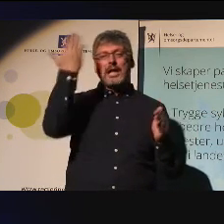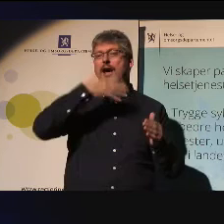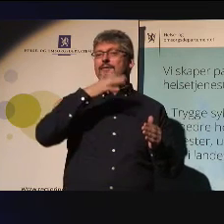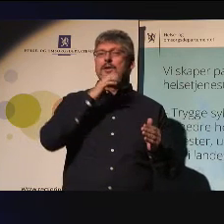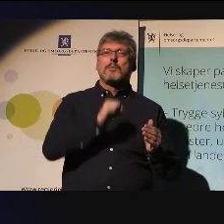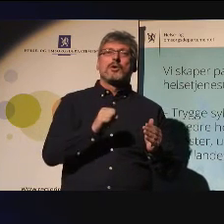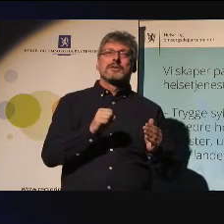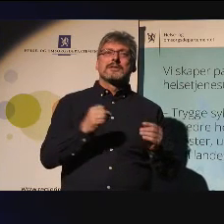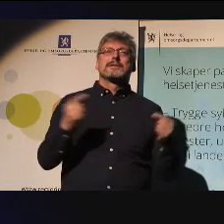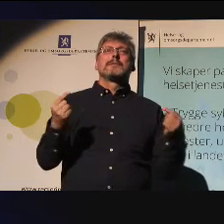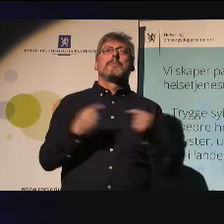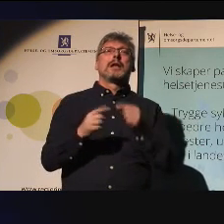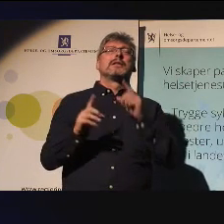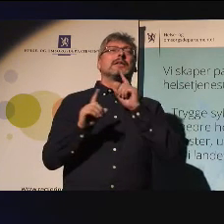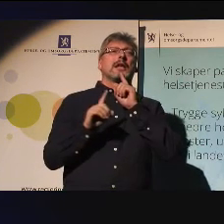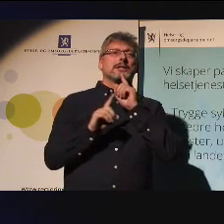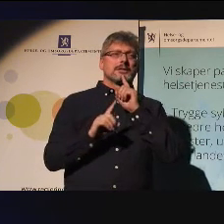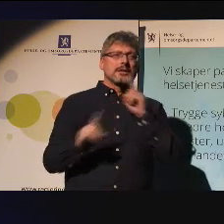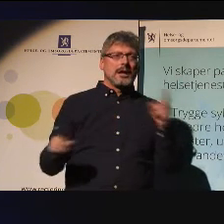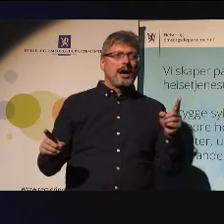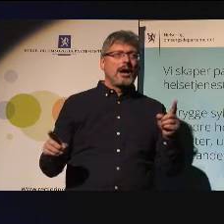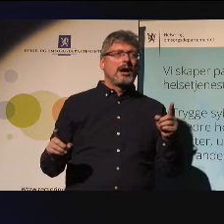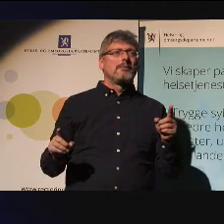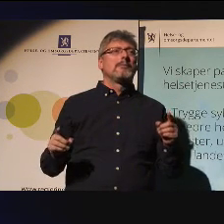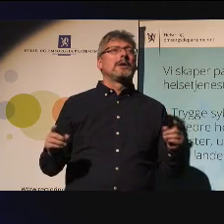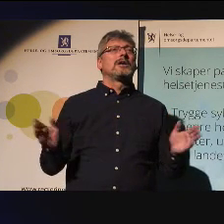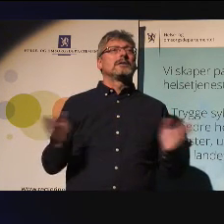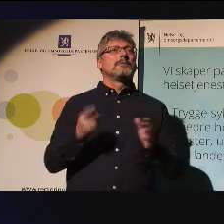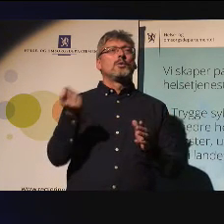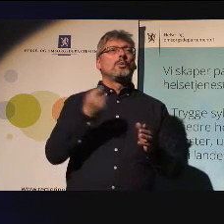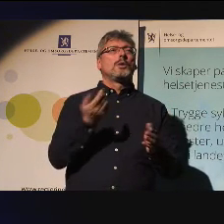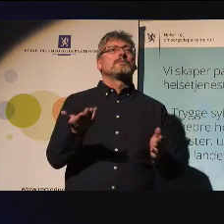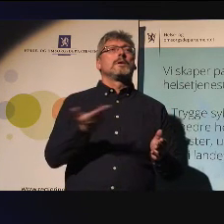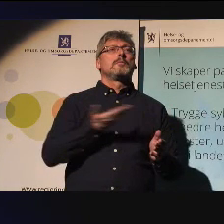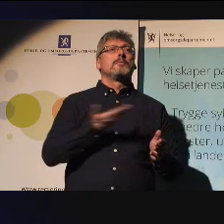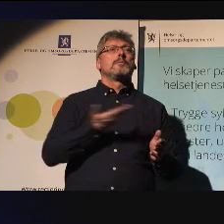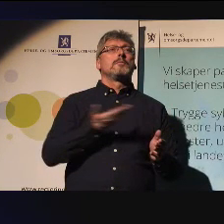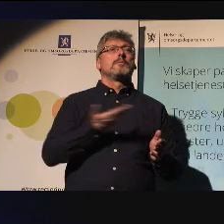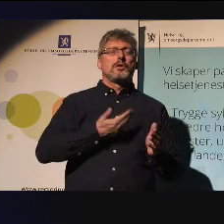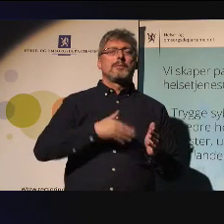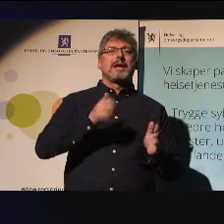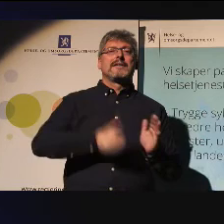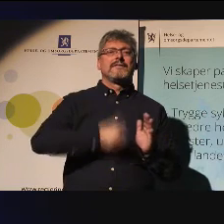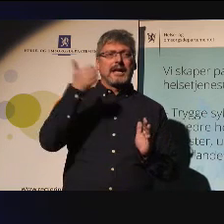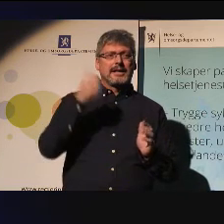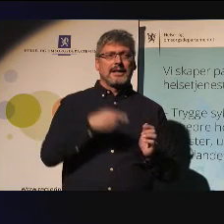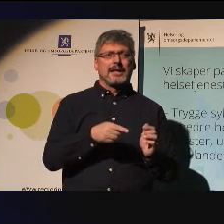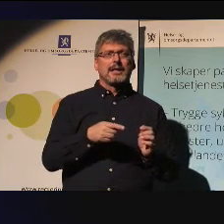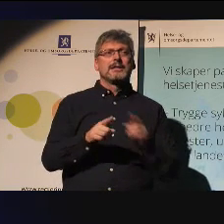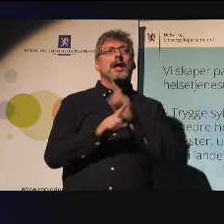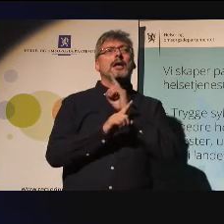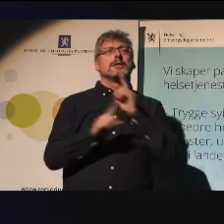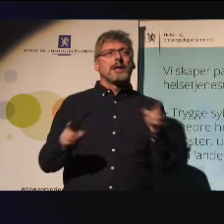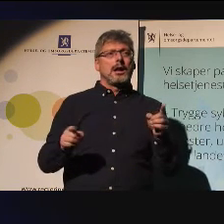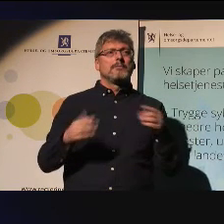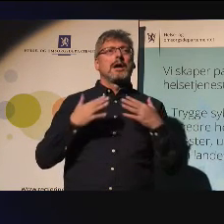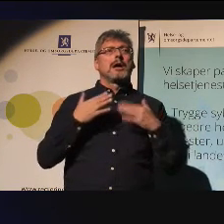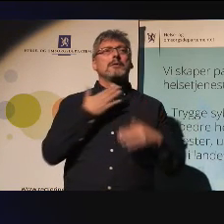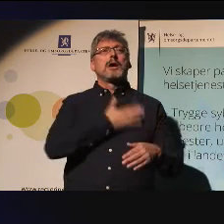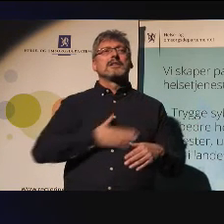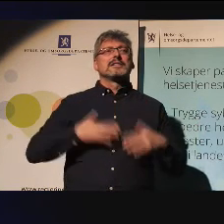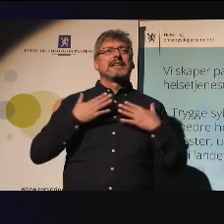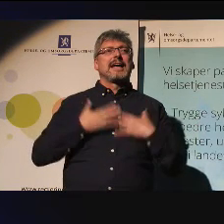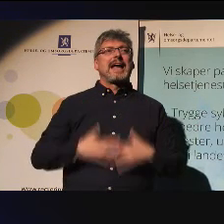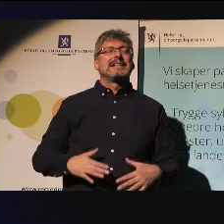men vi skaper da sammen noe som er mye, mye viktigere, men det skaper pasientens helsetjeneste